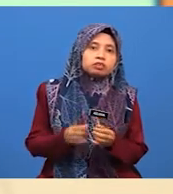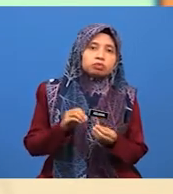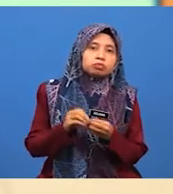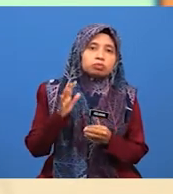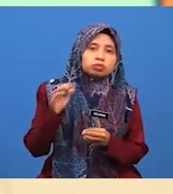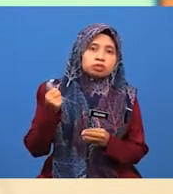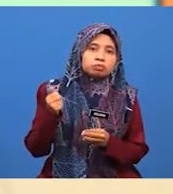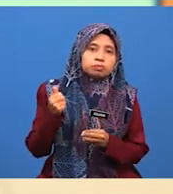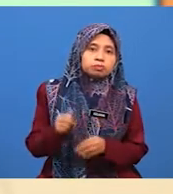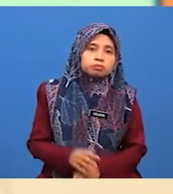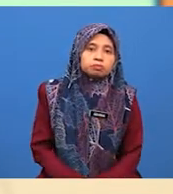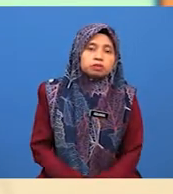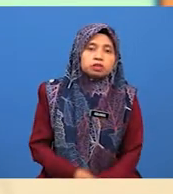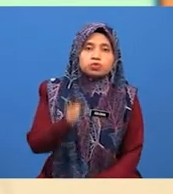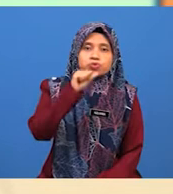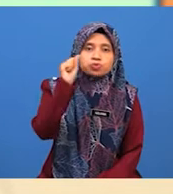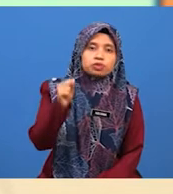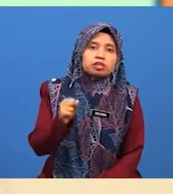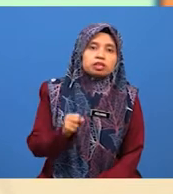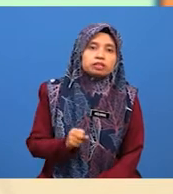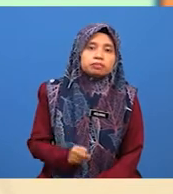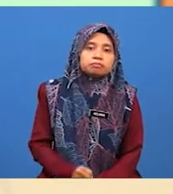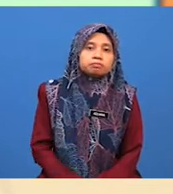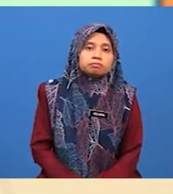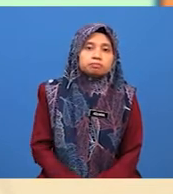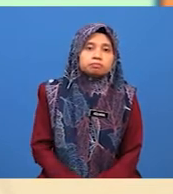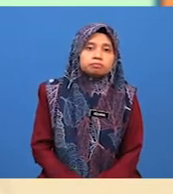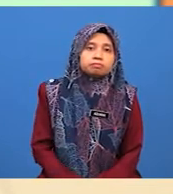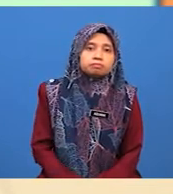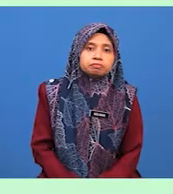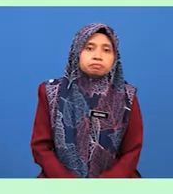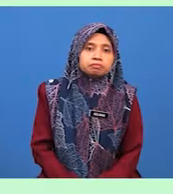yang ke-10. Soalannya berbunyi,